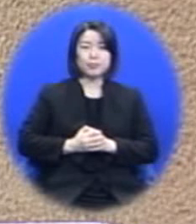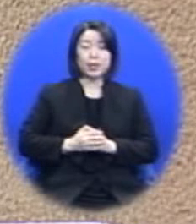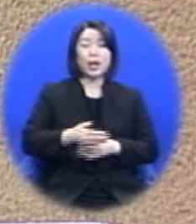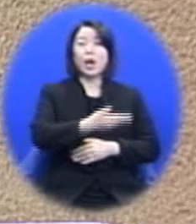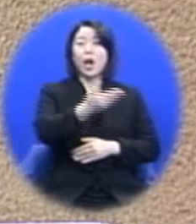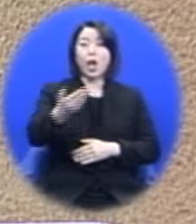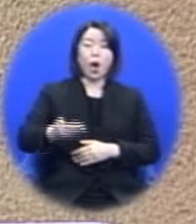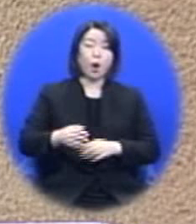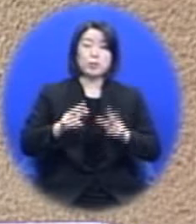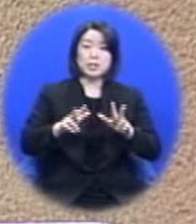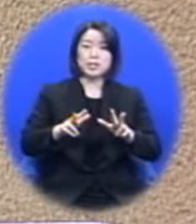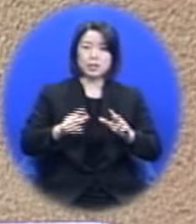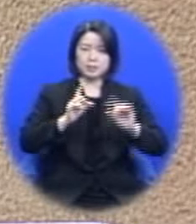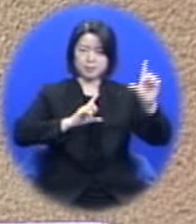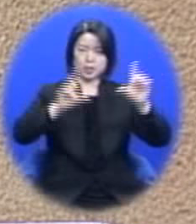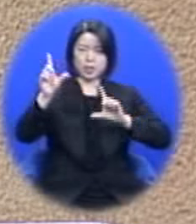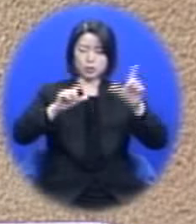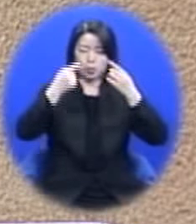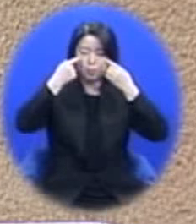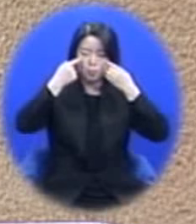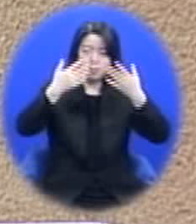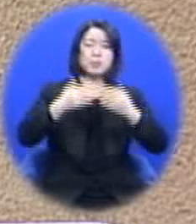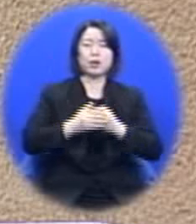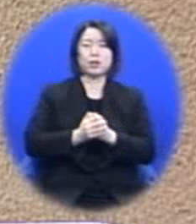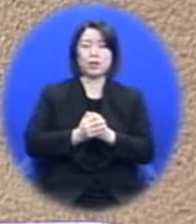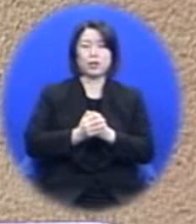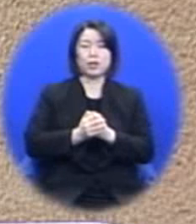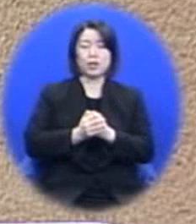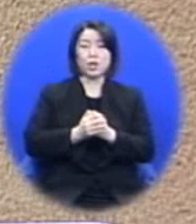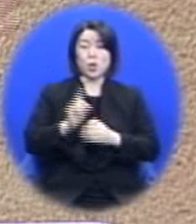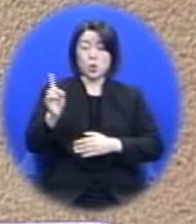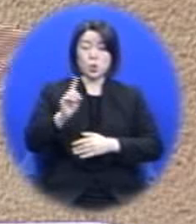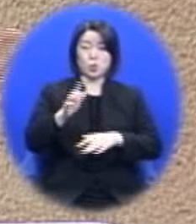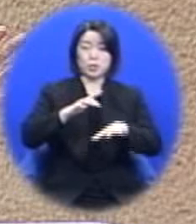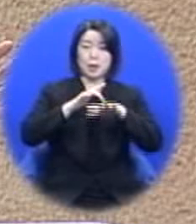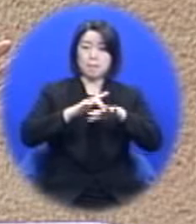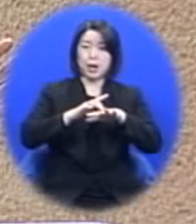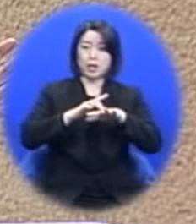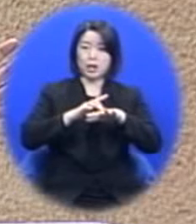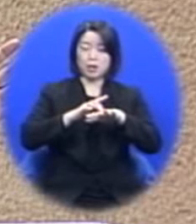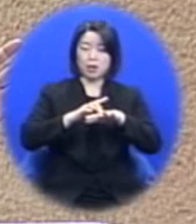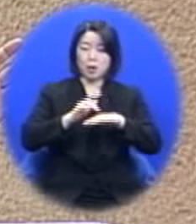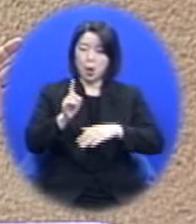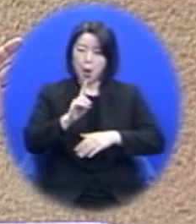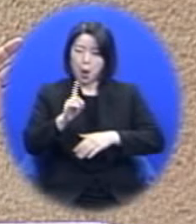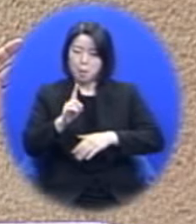여러분, 이제는 태도를 분명하게 하세요. 도대체 마귀에게 여지를 주지 마세요.